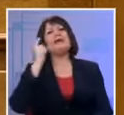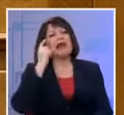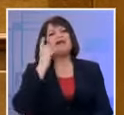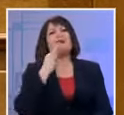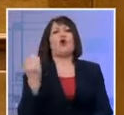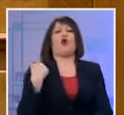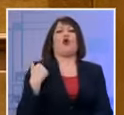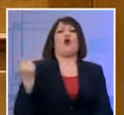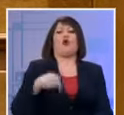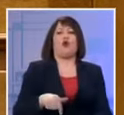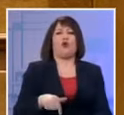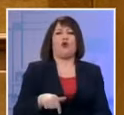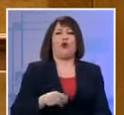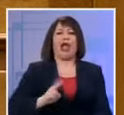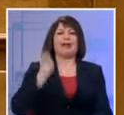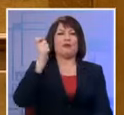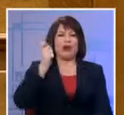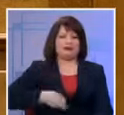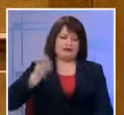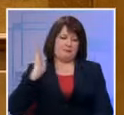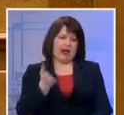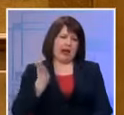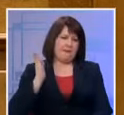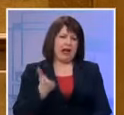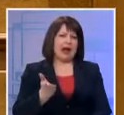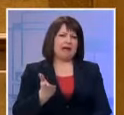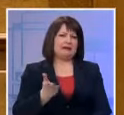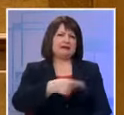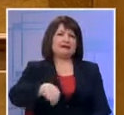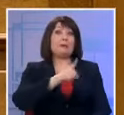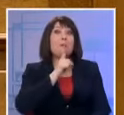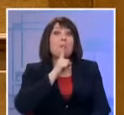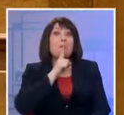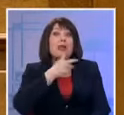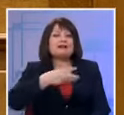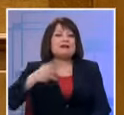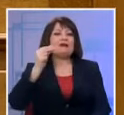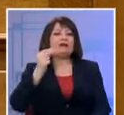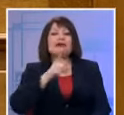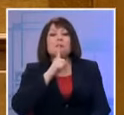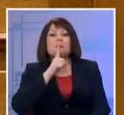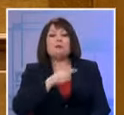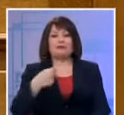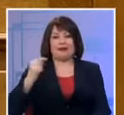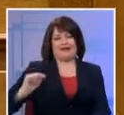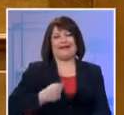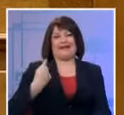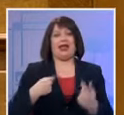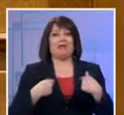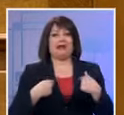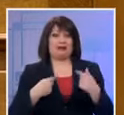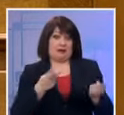καλέσατε. Χτυπάτε την αντιπολίτευση για να σας ακούσουν οι δικοί σας. Χτυπάτε μας που δεν ασκούμε τη